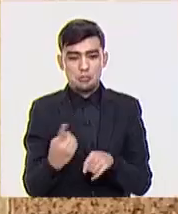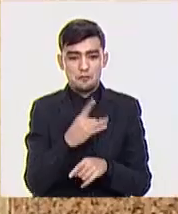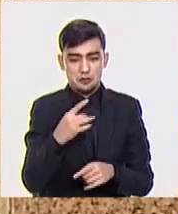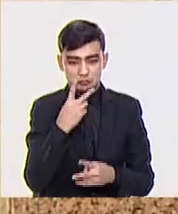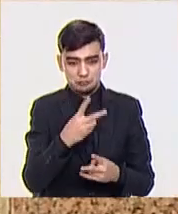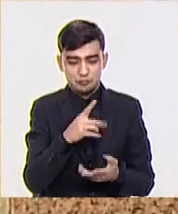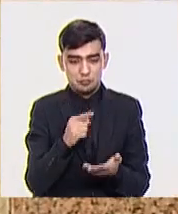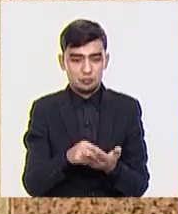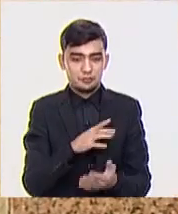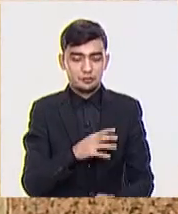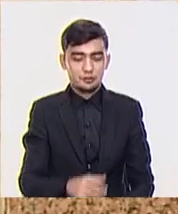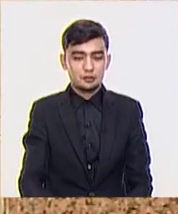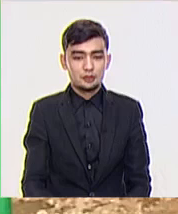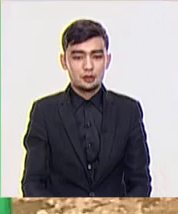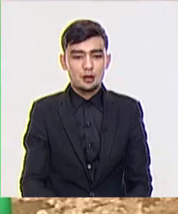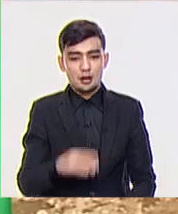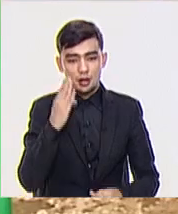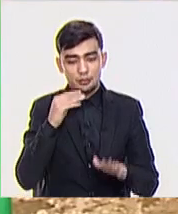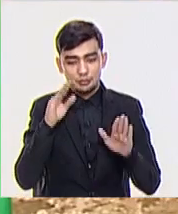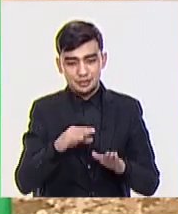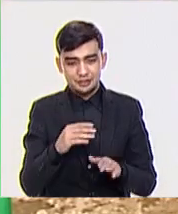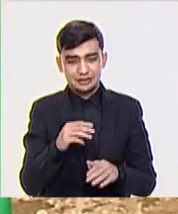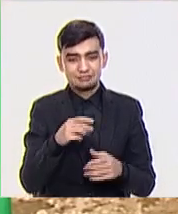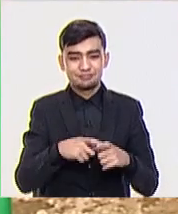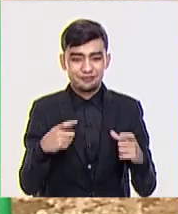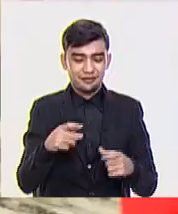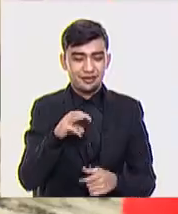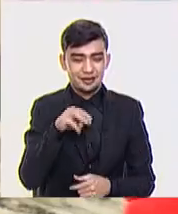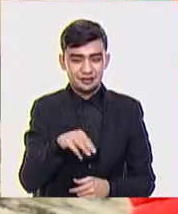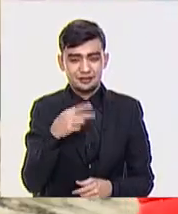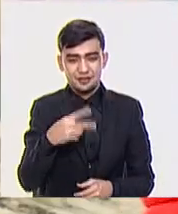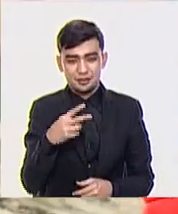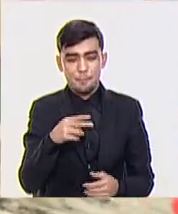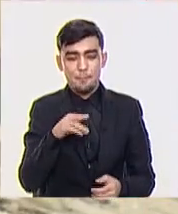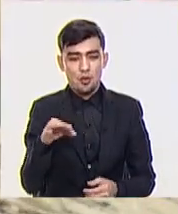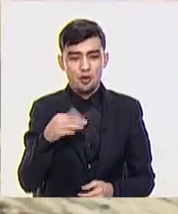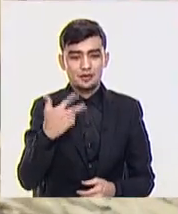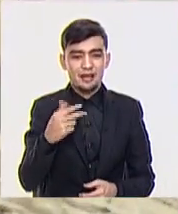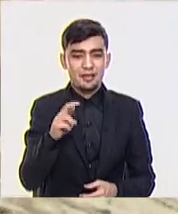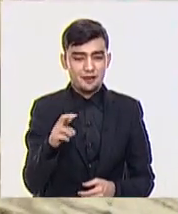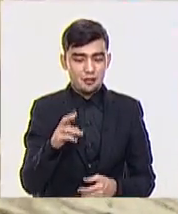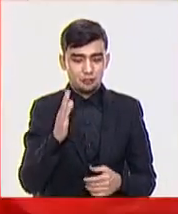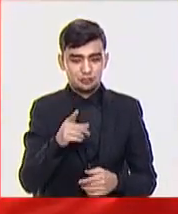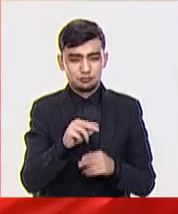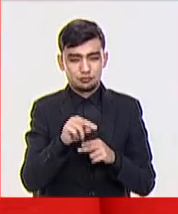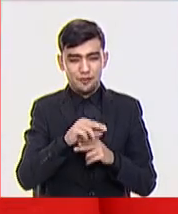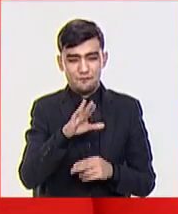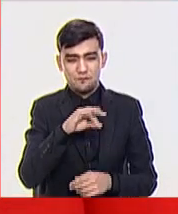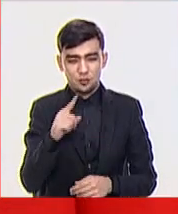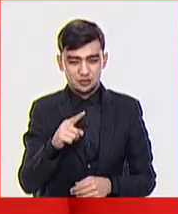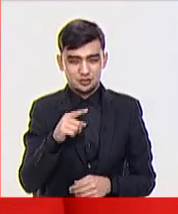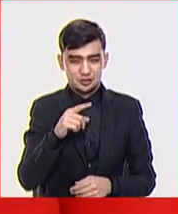например. В Алматы тестирование проводится с 20 по 30 января в 5 вузах города. В